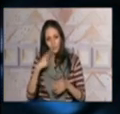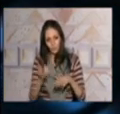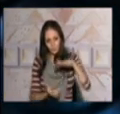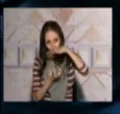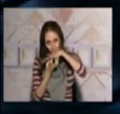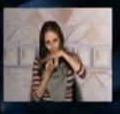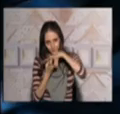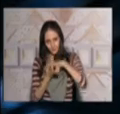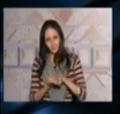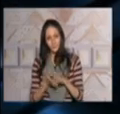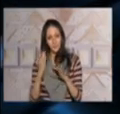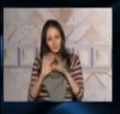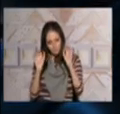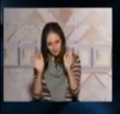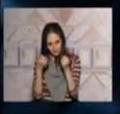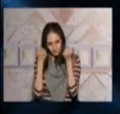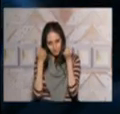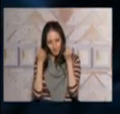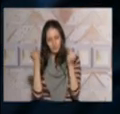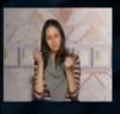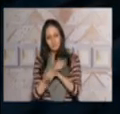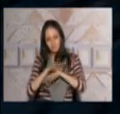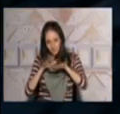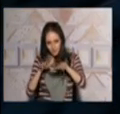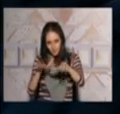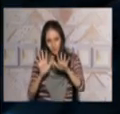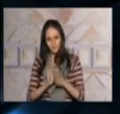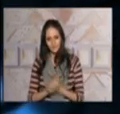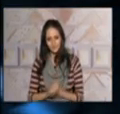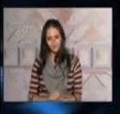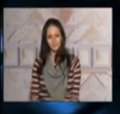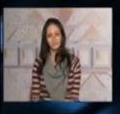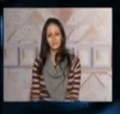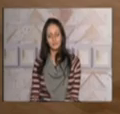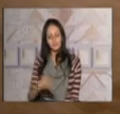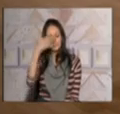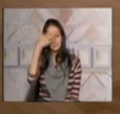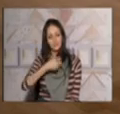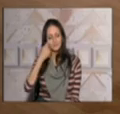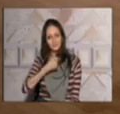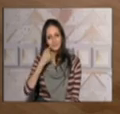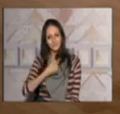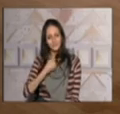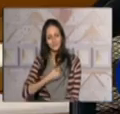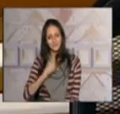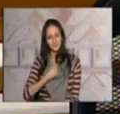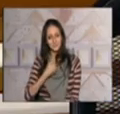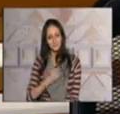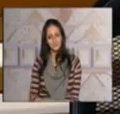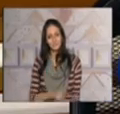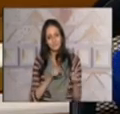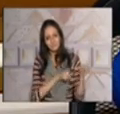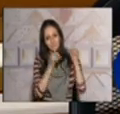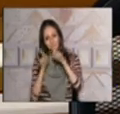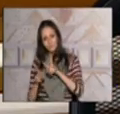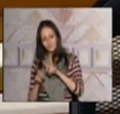لنقلل حجم الانتشار فيها باي طبعاً. شكل من الاشكال. طبعا انا بشكر حضرتك يا فندم الف شكر. الحقيقه بننتقل